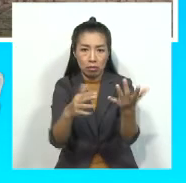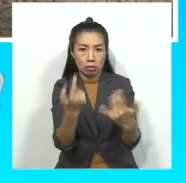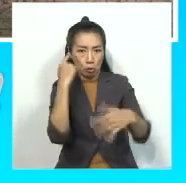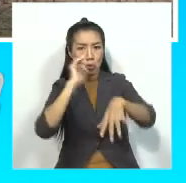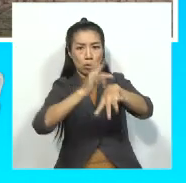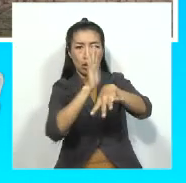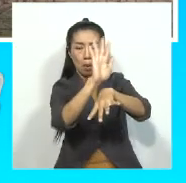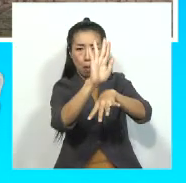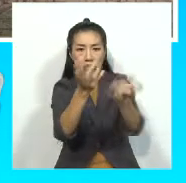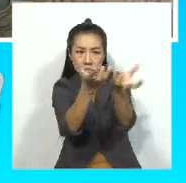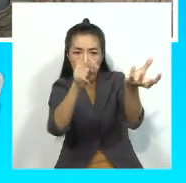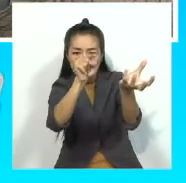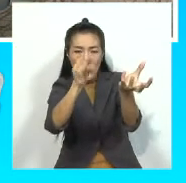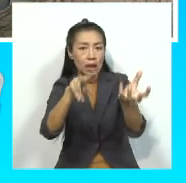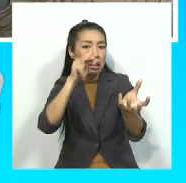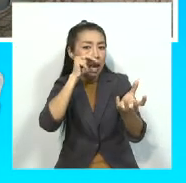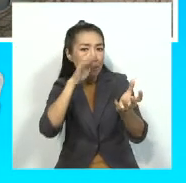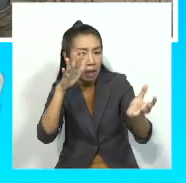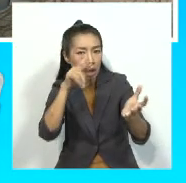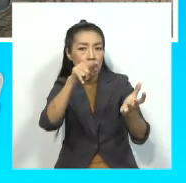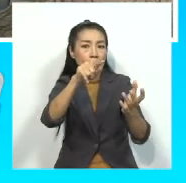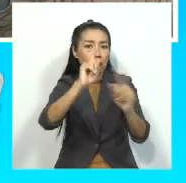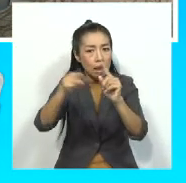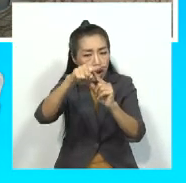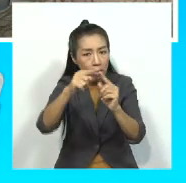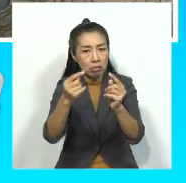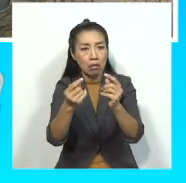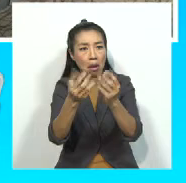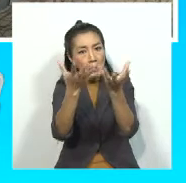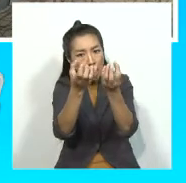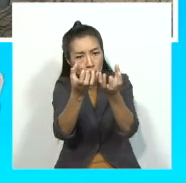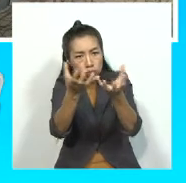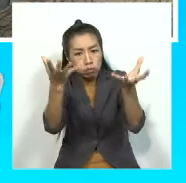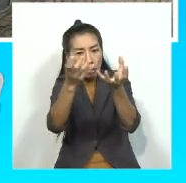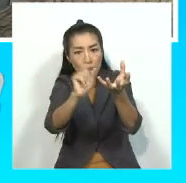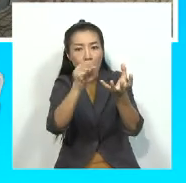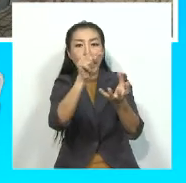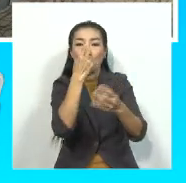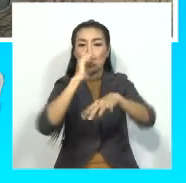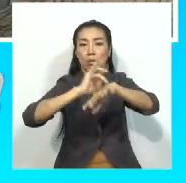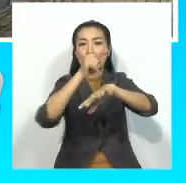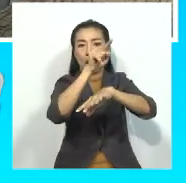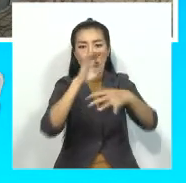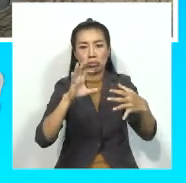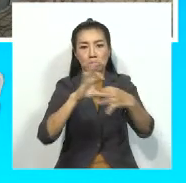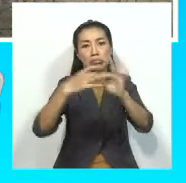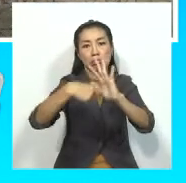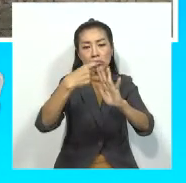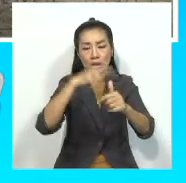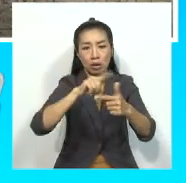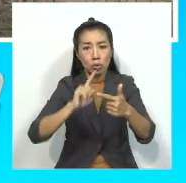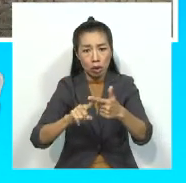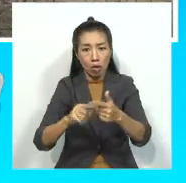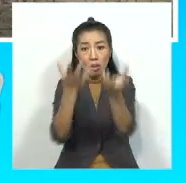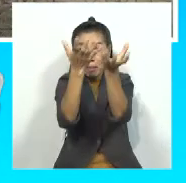รมชาติเงื่อนไขของมันเนี่ยมันทำให้เมฆเกิดการพัฒนาตัวเร็วช้าก็ขึ้นอยู่กับตรงนั้นด้วยอันที่สองเนี่ยกลไกธรรมชาติเนี่ยเ